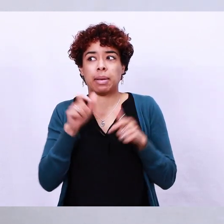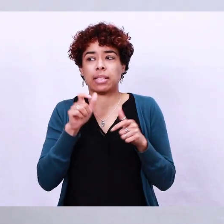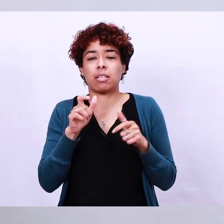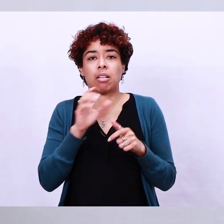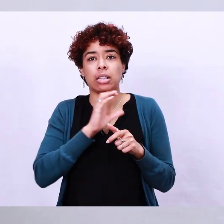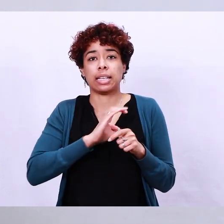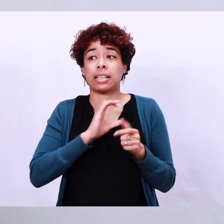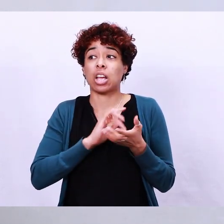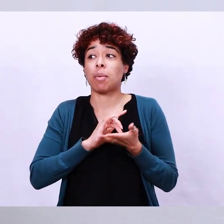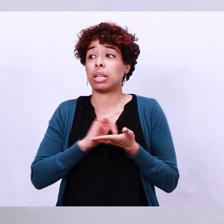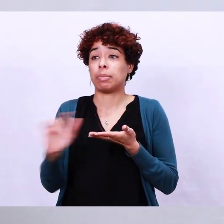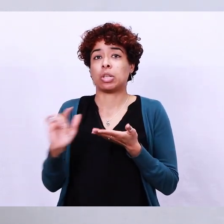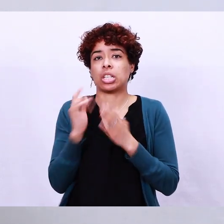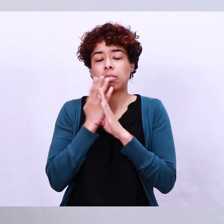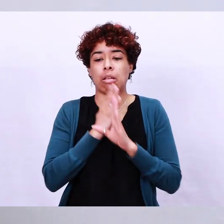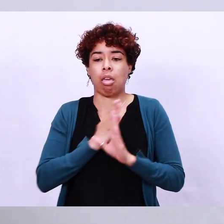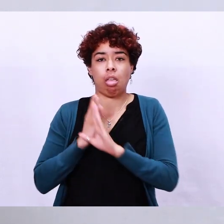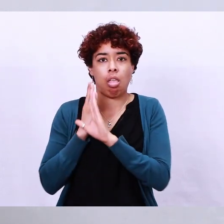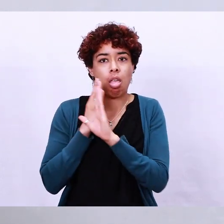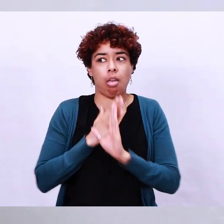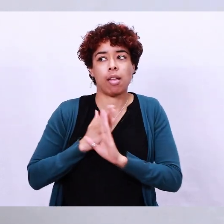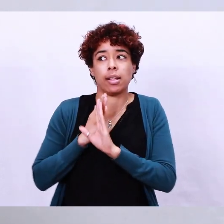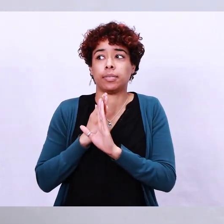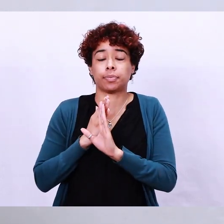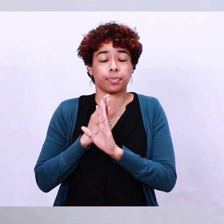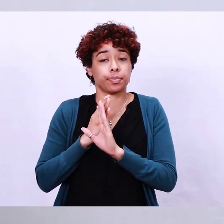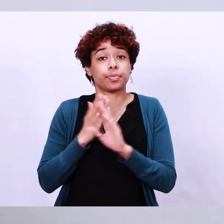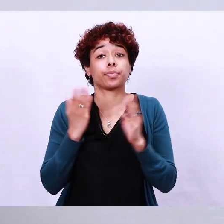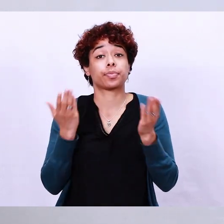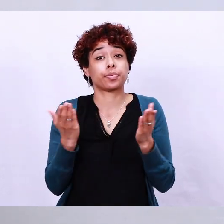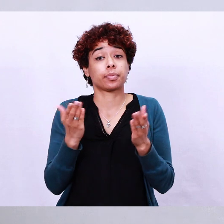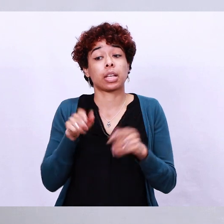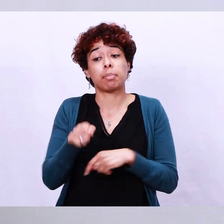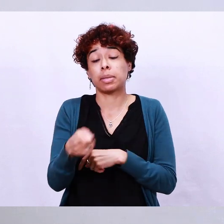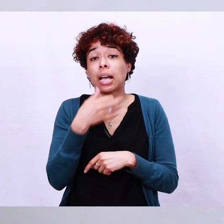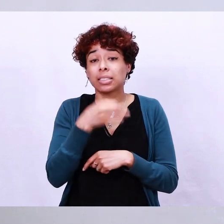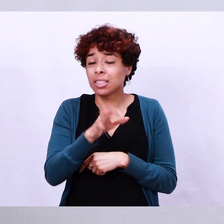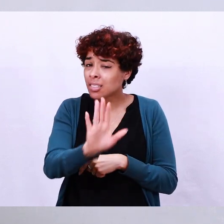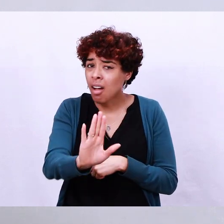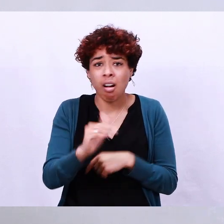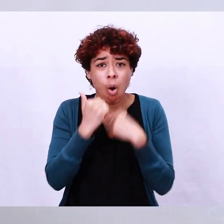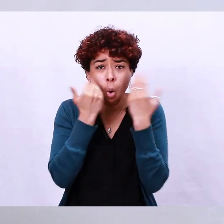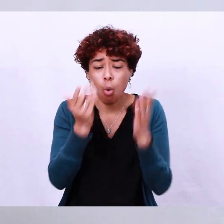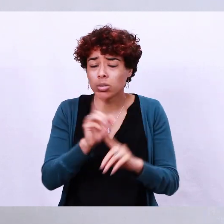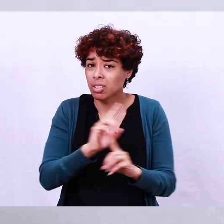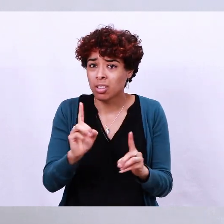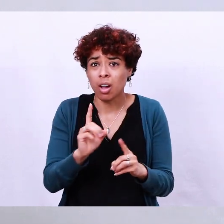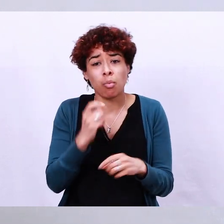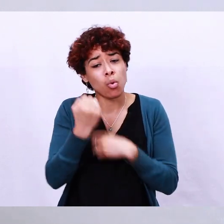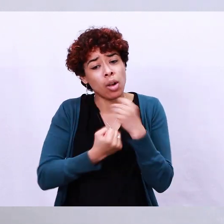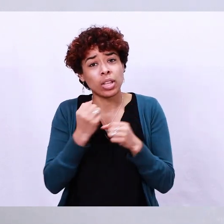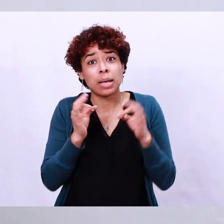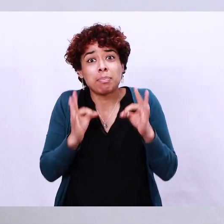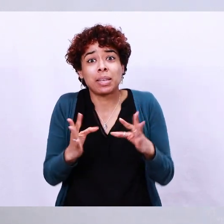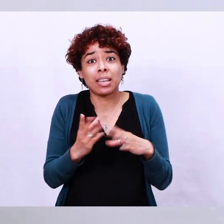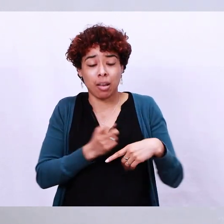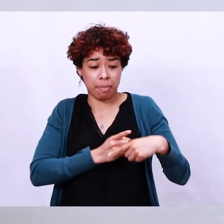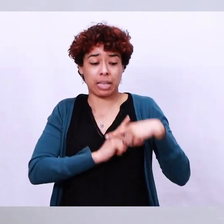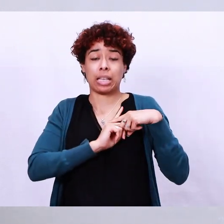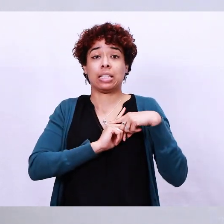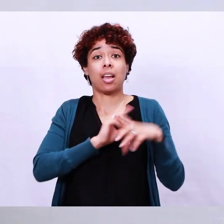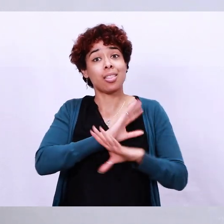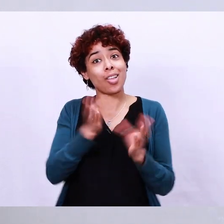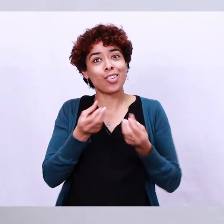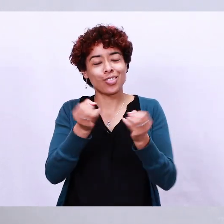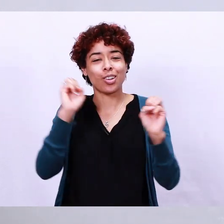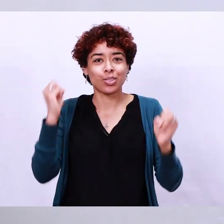essayaient d'être hypocrites, de se cacher. Et il y a un moment donné, eh bien Pierre va dire « N'ayez point honte de souffrir comme un chrétien. Au contraire, c'est une